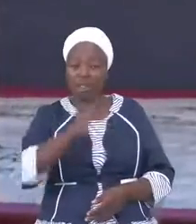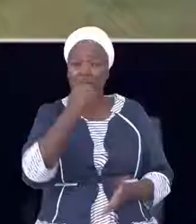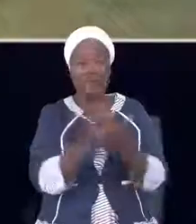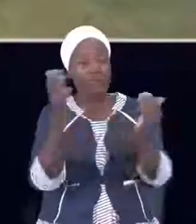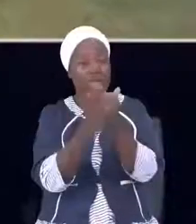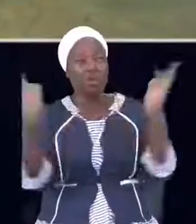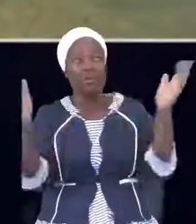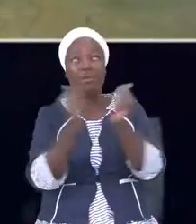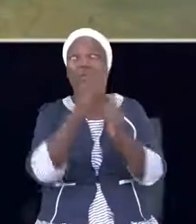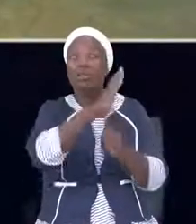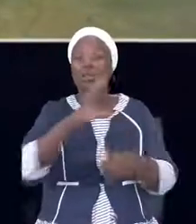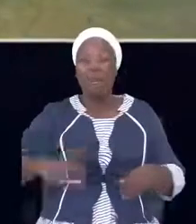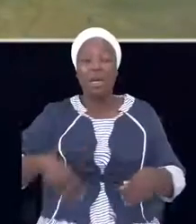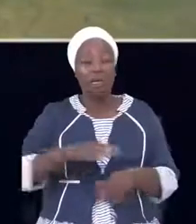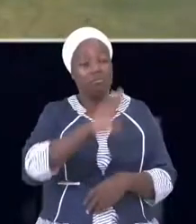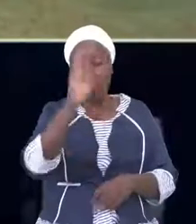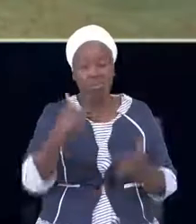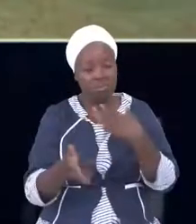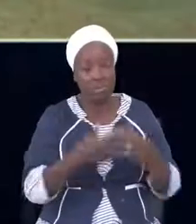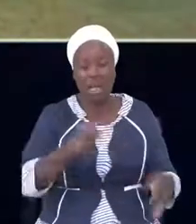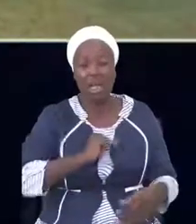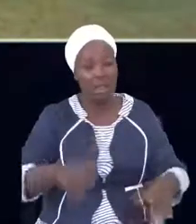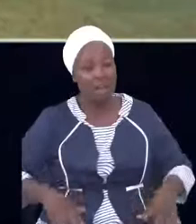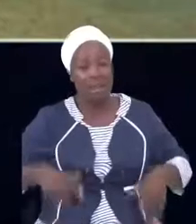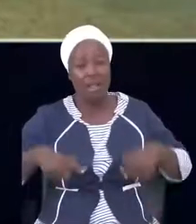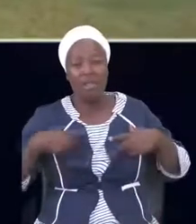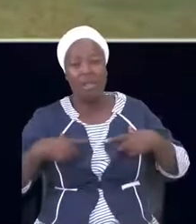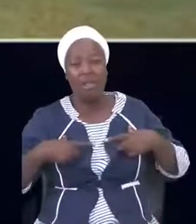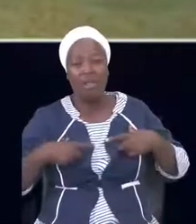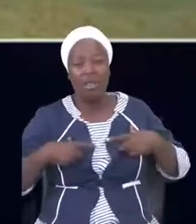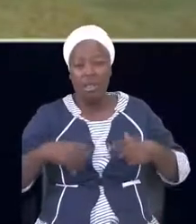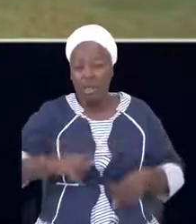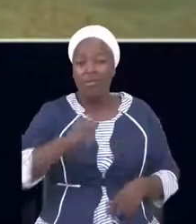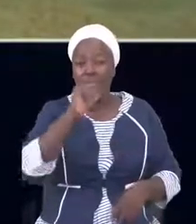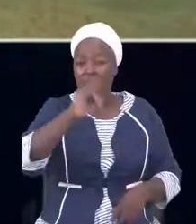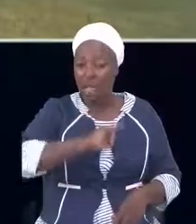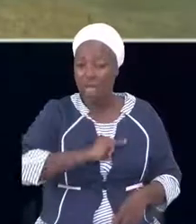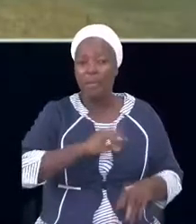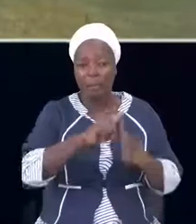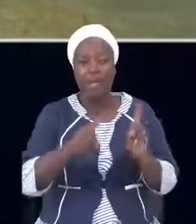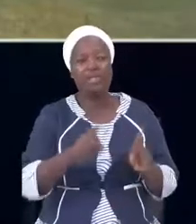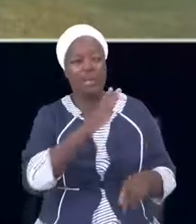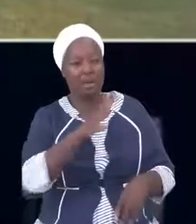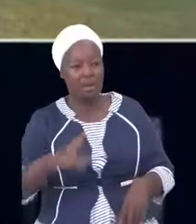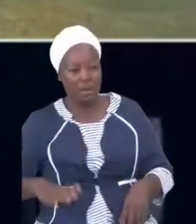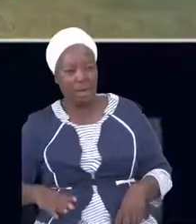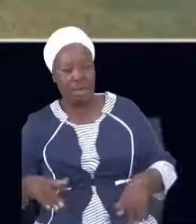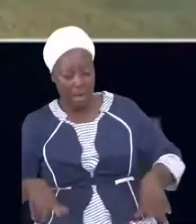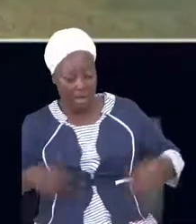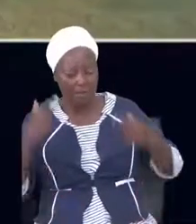expérience, par témoignage. Je sais que j'ai été crucifié avec Christ. Et si je vis, ce n'est plus